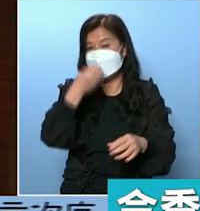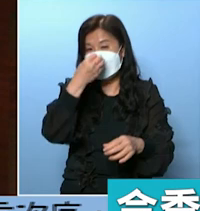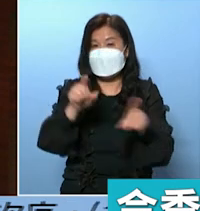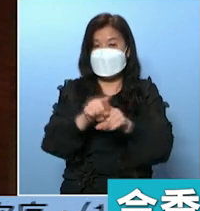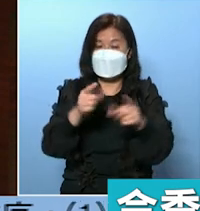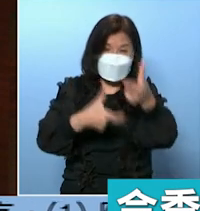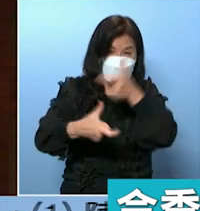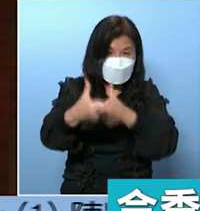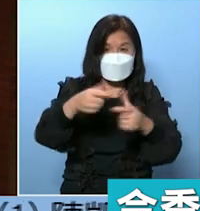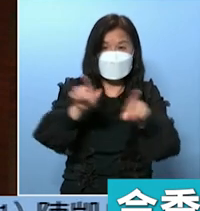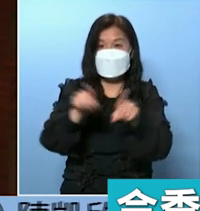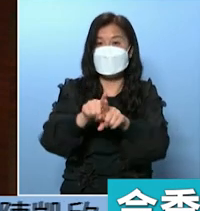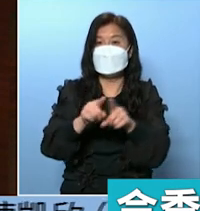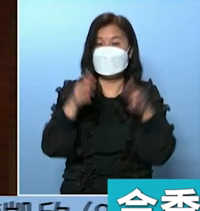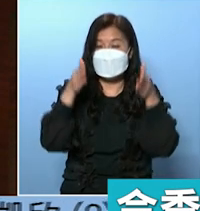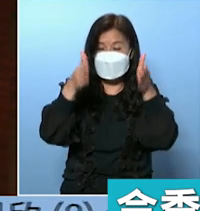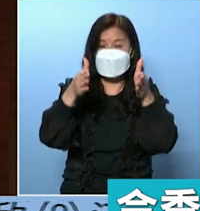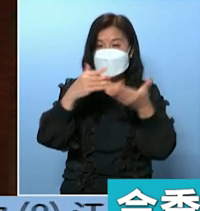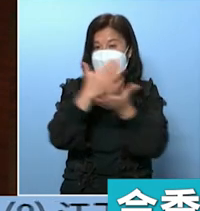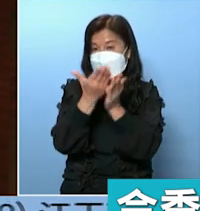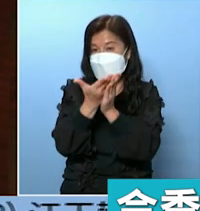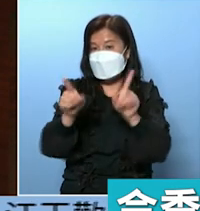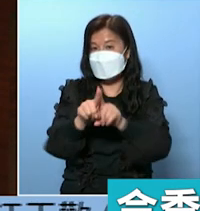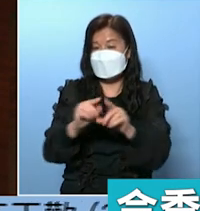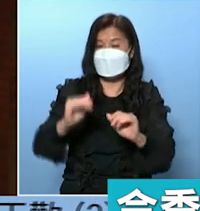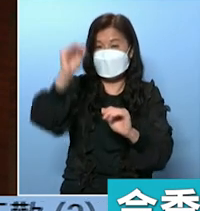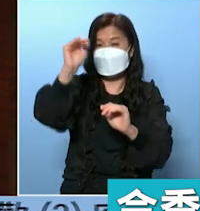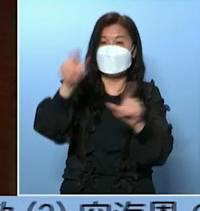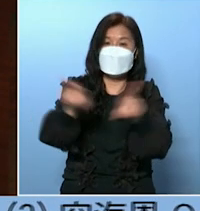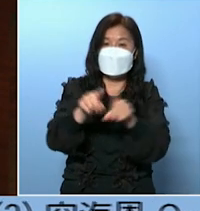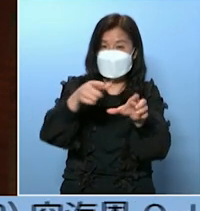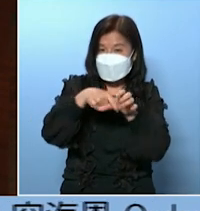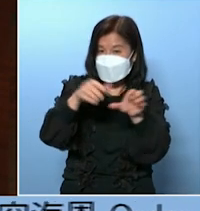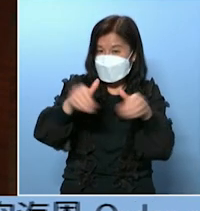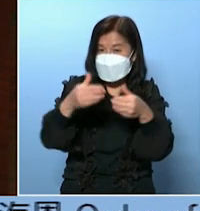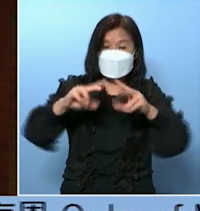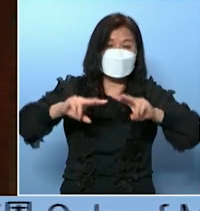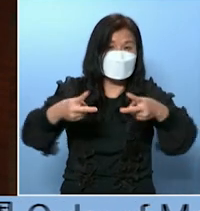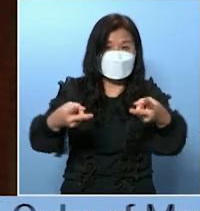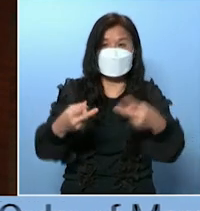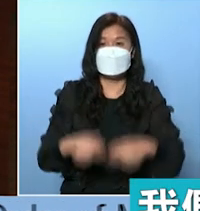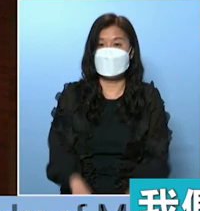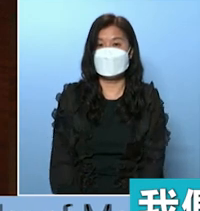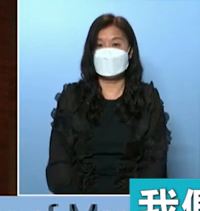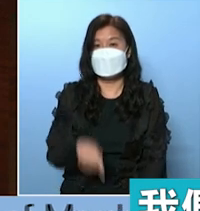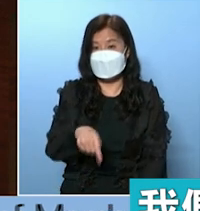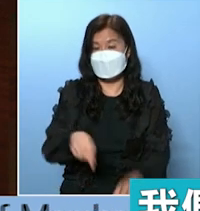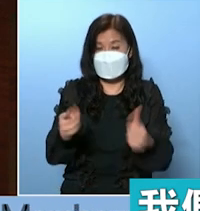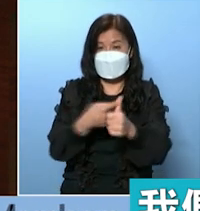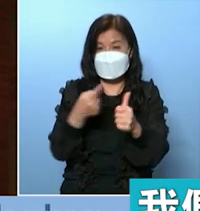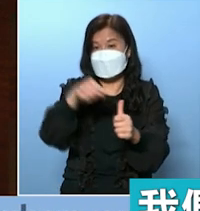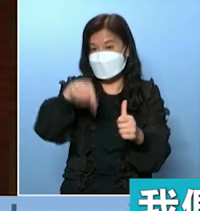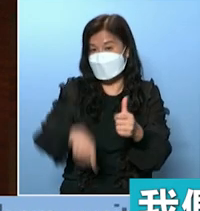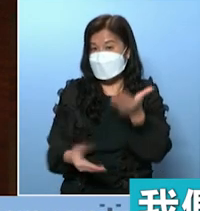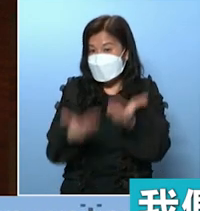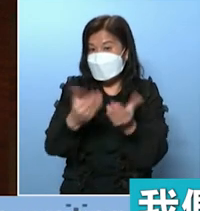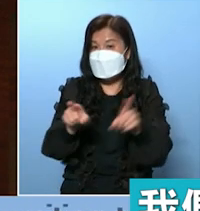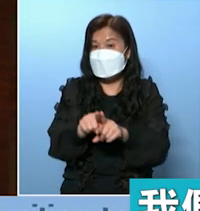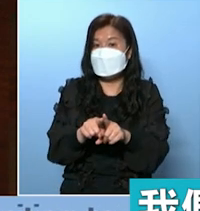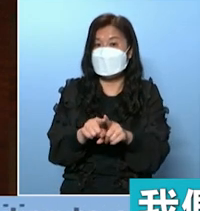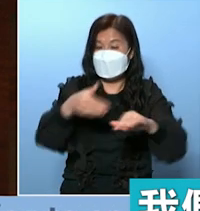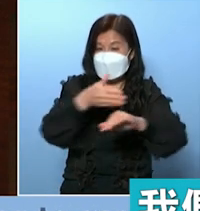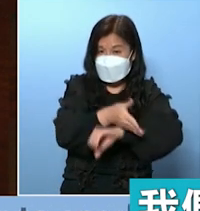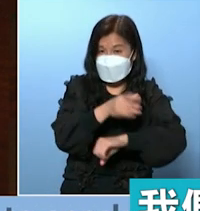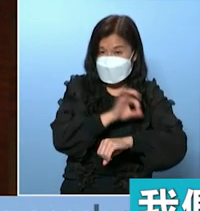經濟可以朝著多元化、高增值的方向發展。以此為基礎，我們才有可能根據社